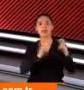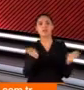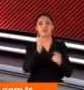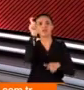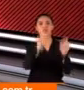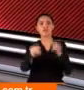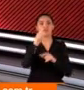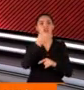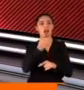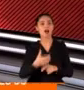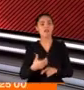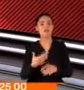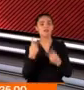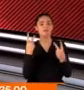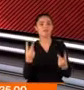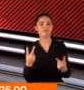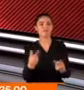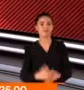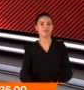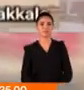çalışan işçiler Afgan.